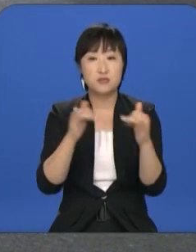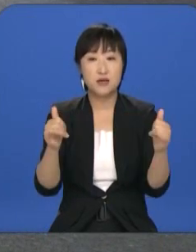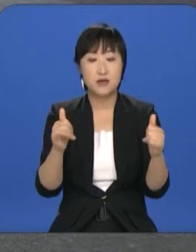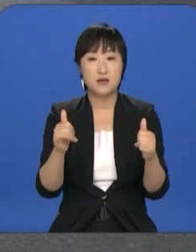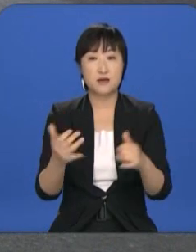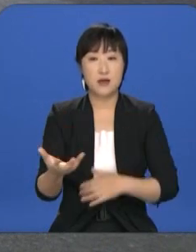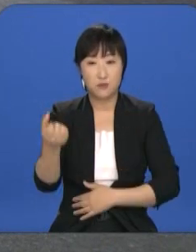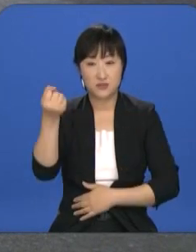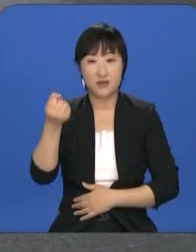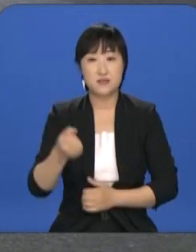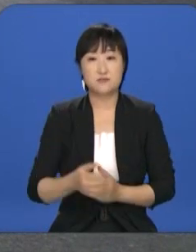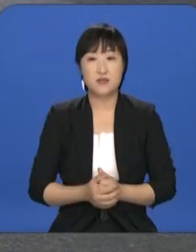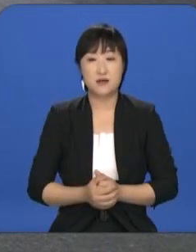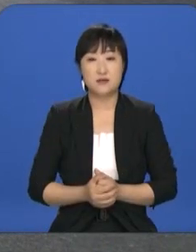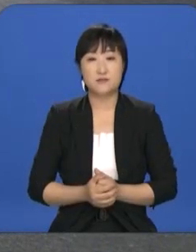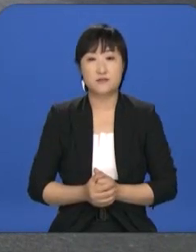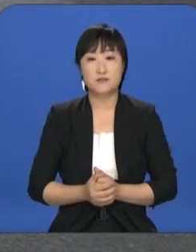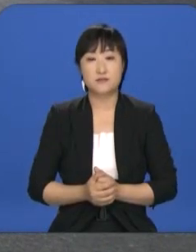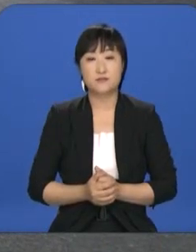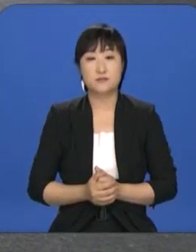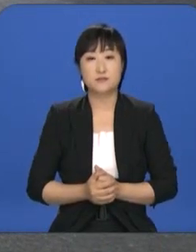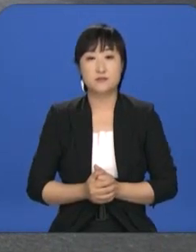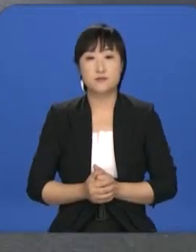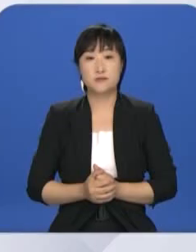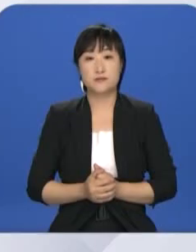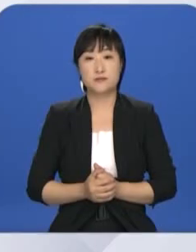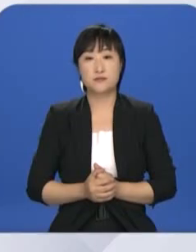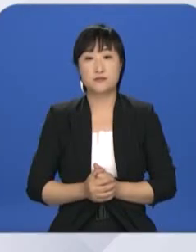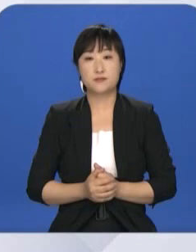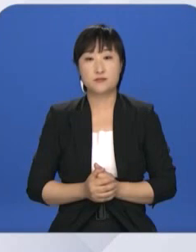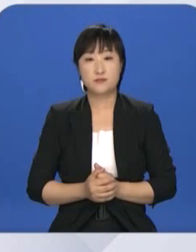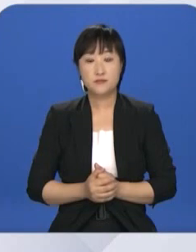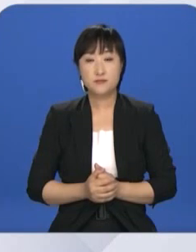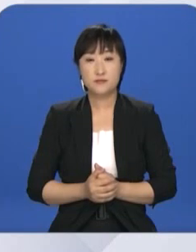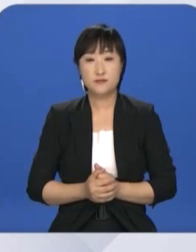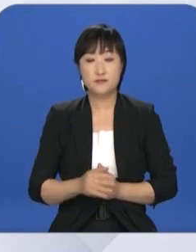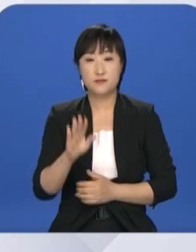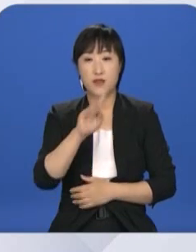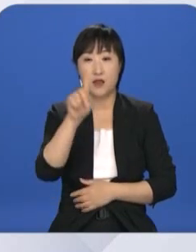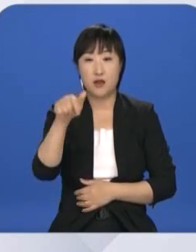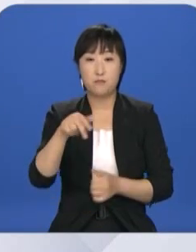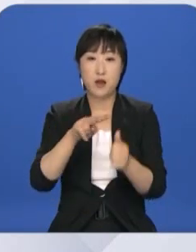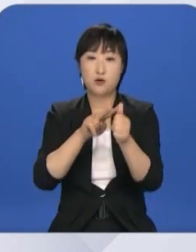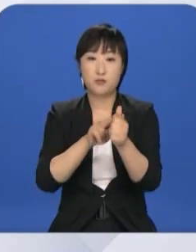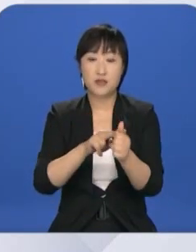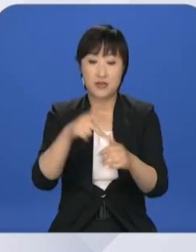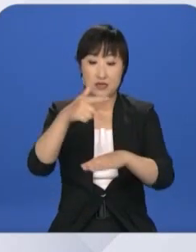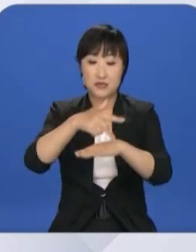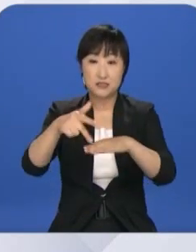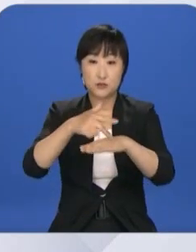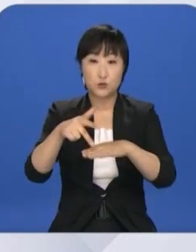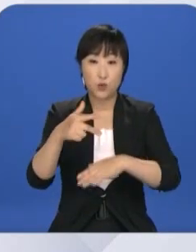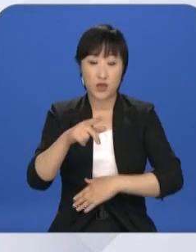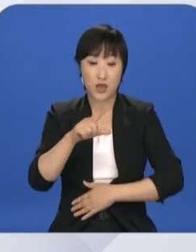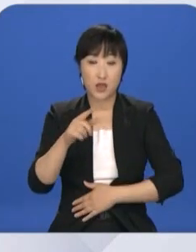토론을 주도해 진행하겠습니다. 김희수 후보 시작해 주시죠. 우리 박 후보님께서 그 진돗개 소유권을